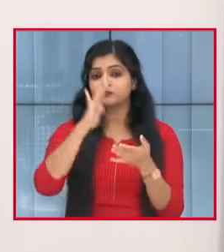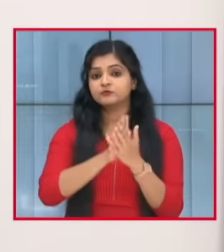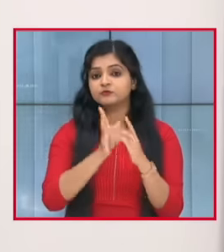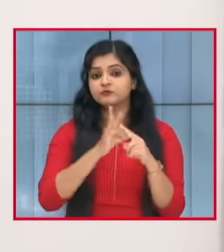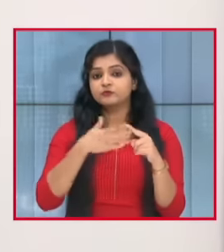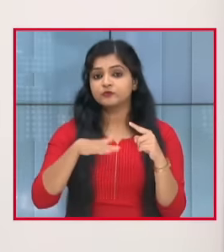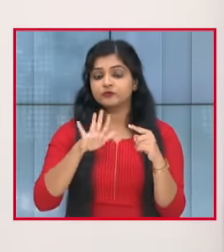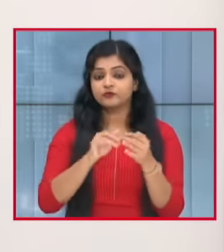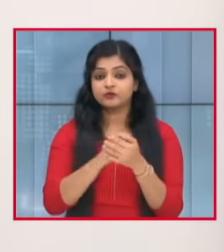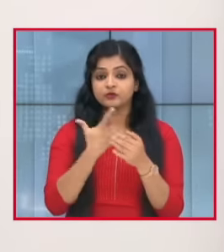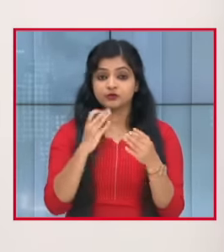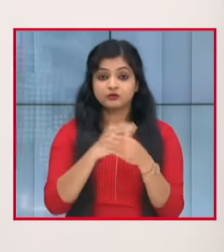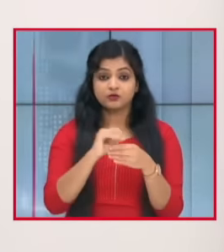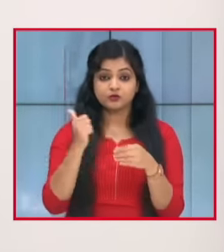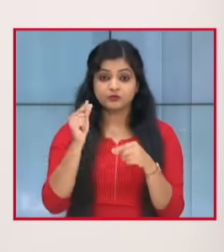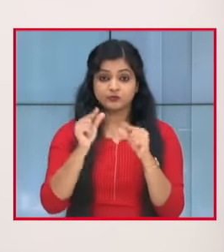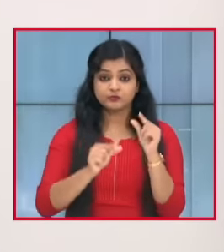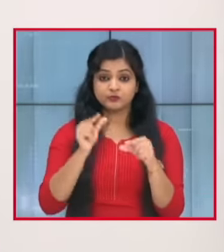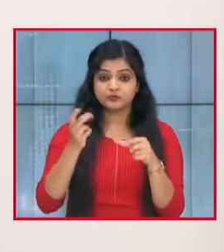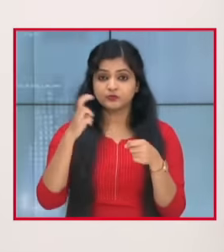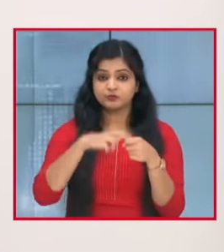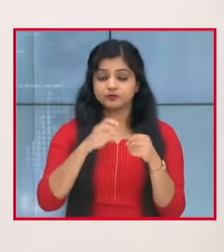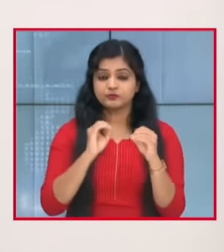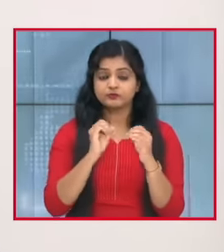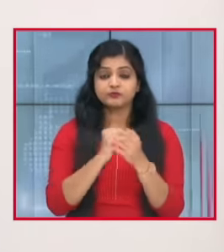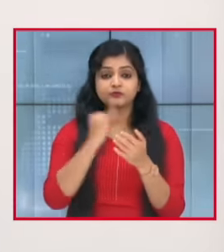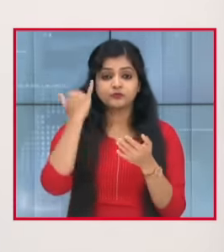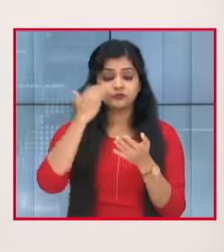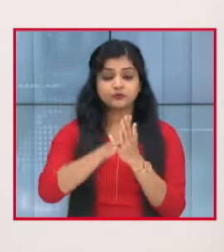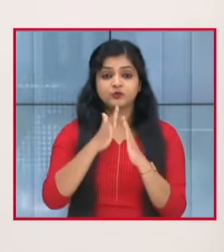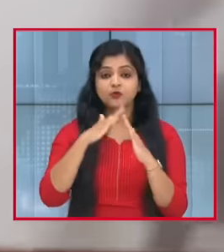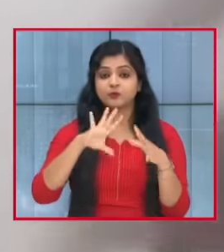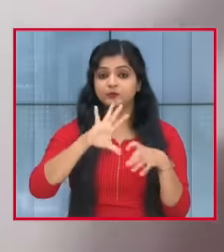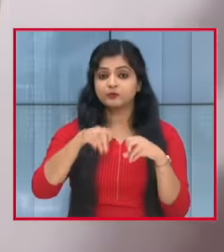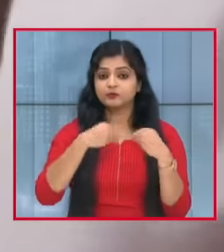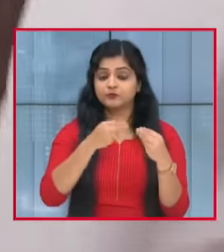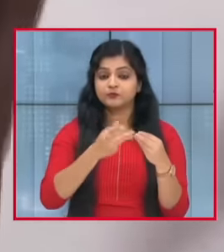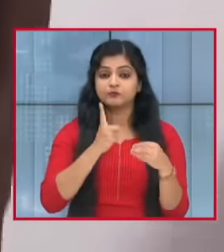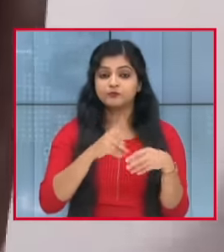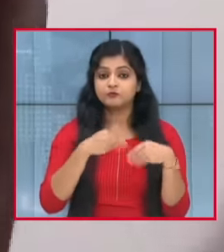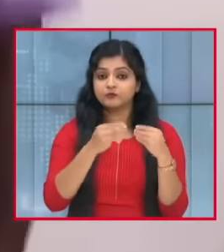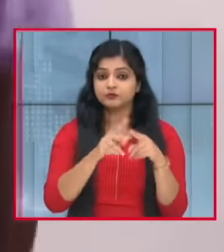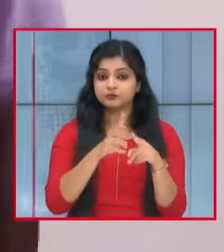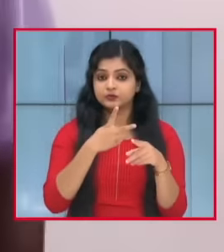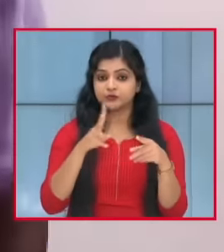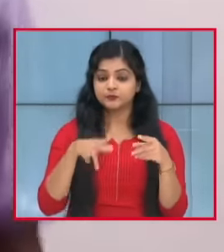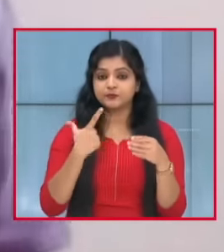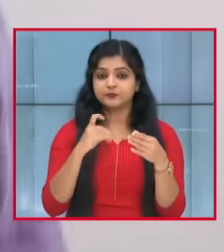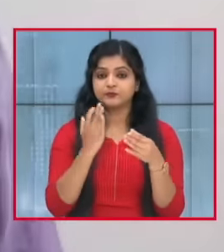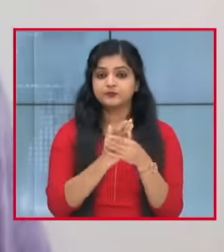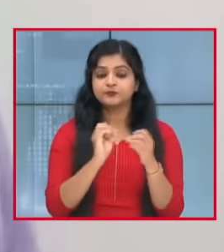കേസിൽ മറ്റാരുമില്ലെന്നാണ് പോലീസ് നൽകുന്ന വിവരം. ബലാത്സംഗം, ഭവനഭേദനം, ഭീഷണിപ്പെടുത്തൽ എന്നീ വകുപ്പുകൾ ചുമത്തിയാണ്